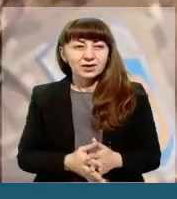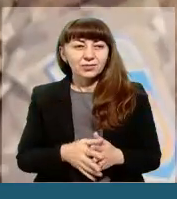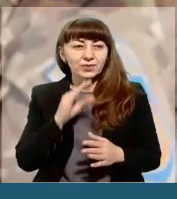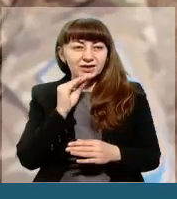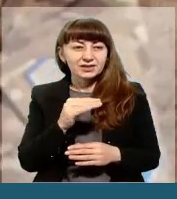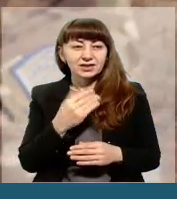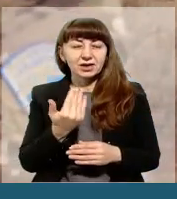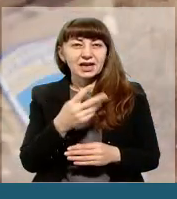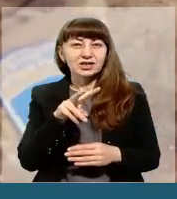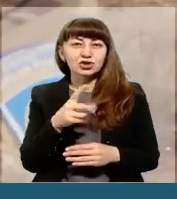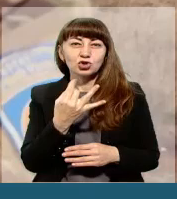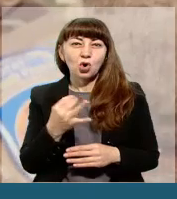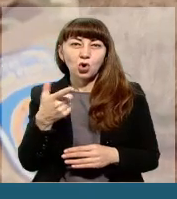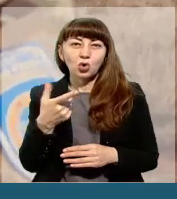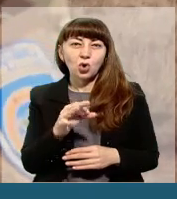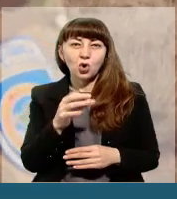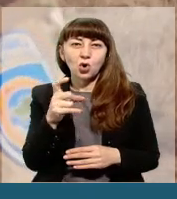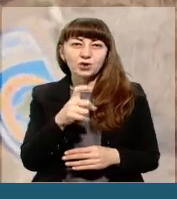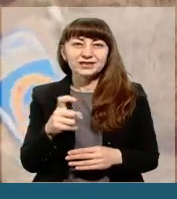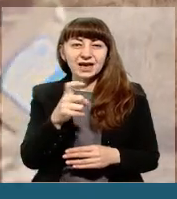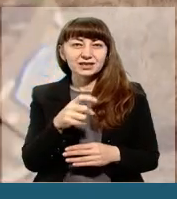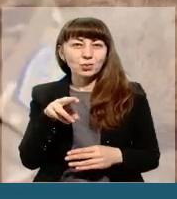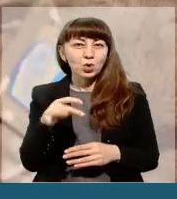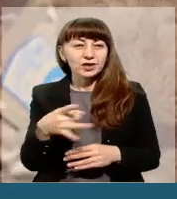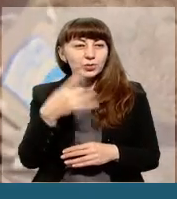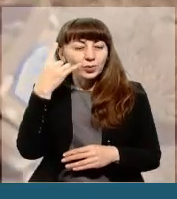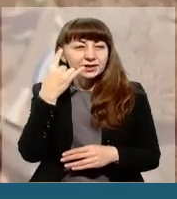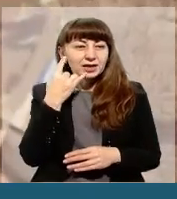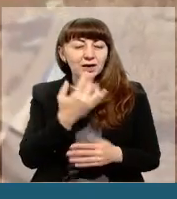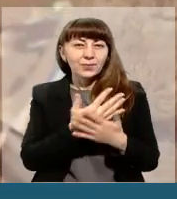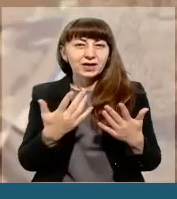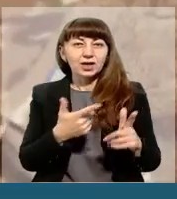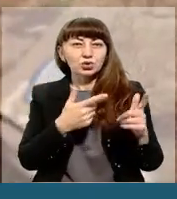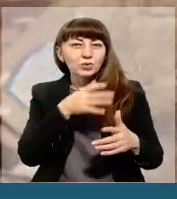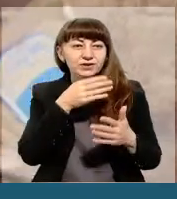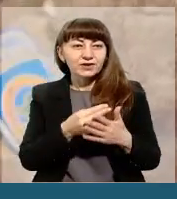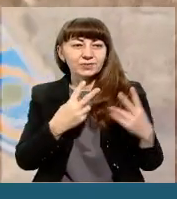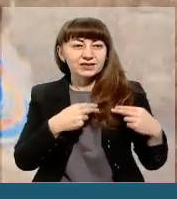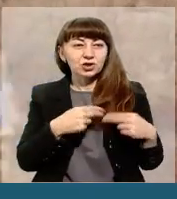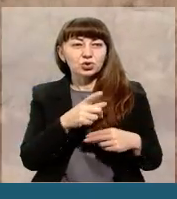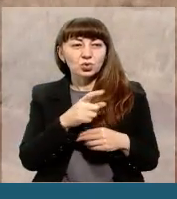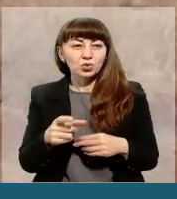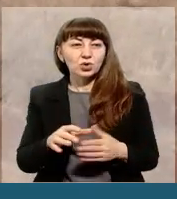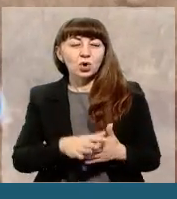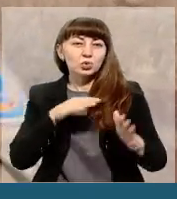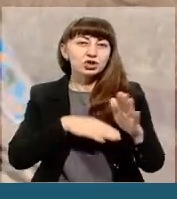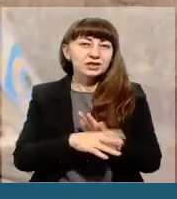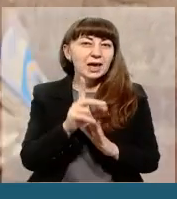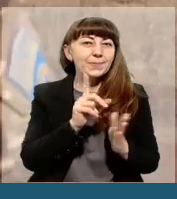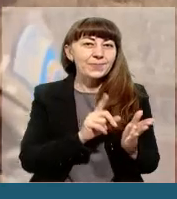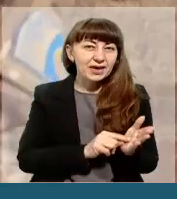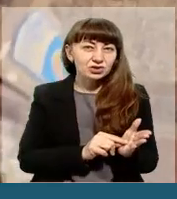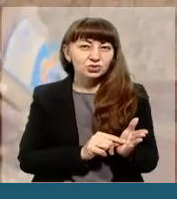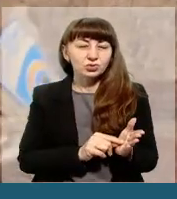профессионального нашего праздника лесного хозяйства по республике Казахстан, мы готовим своим сотрудникам, которые вышли на пенсию,